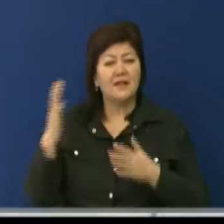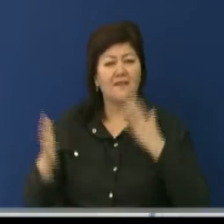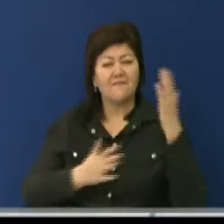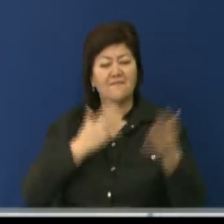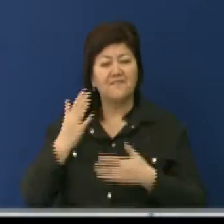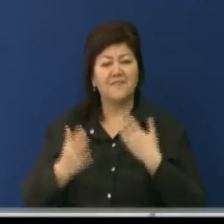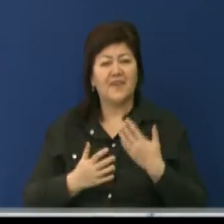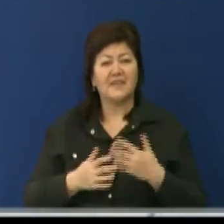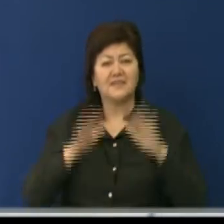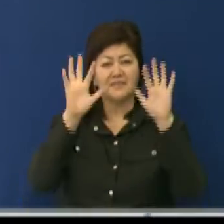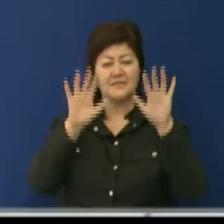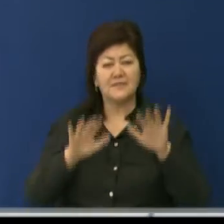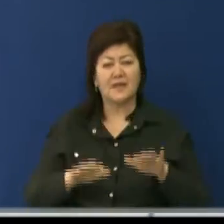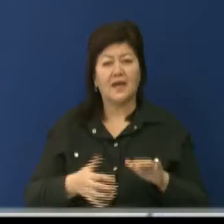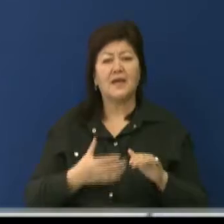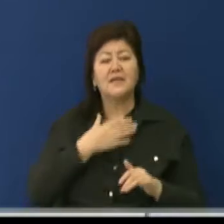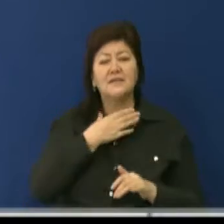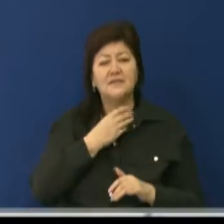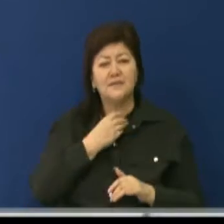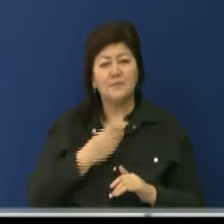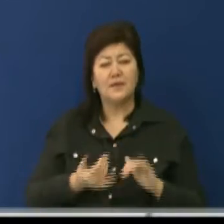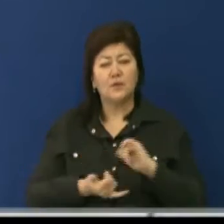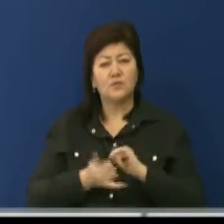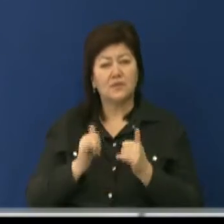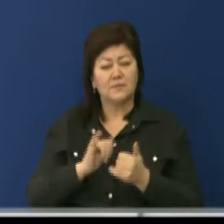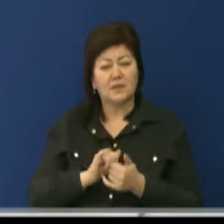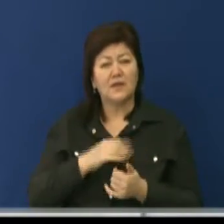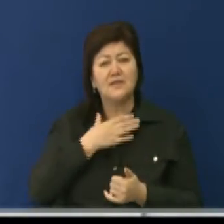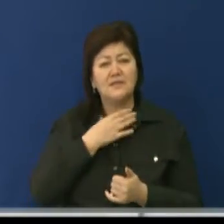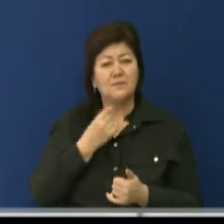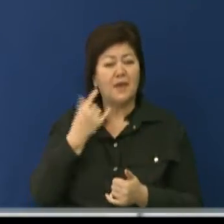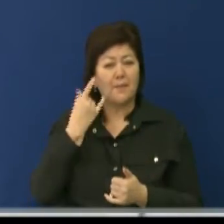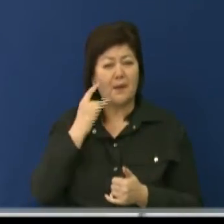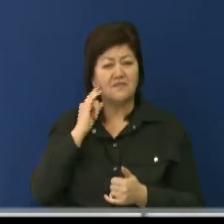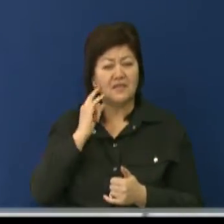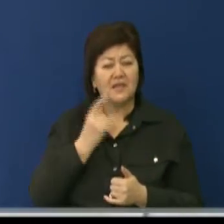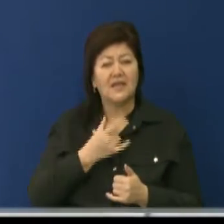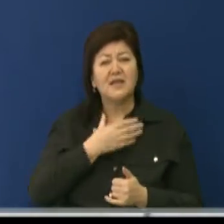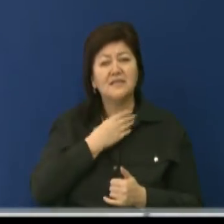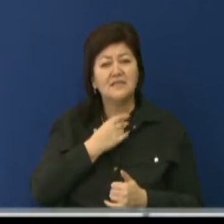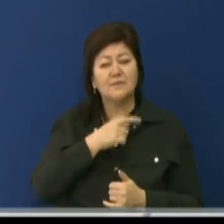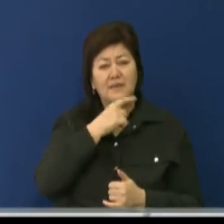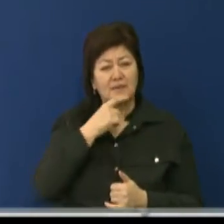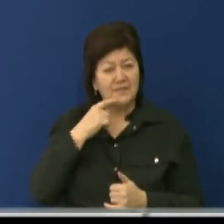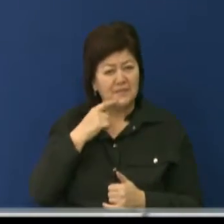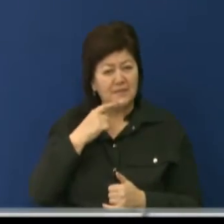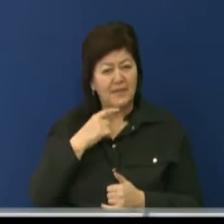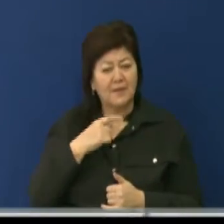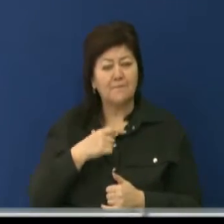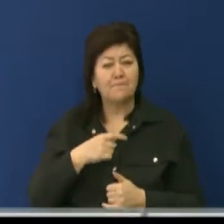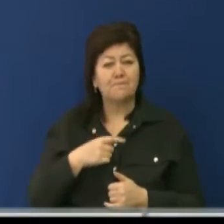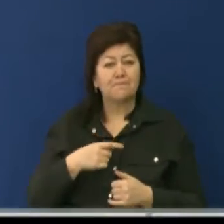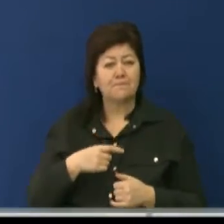жауы Семей, Өскемен, Семей, Қалбатау, Семей, Павлодар және Семей, Ресей шекарасының